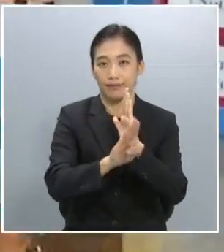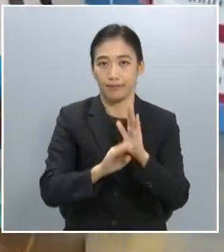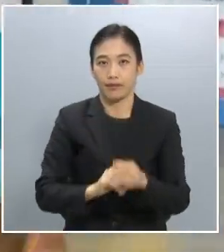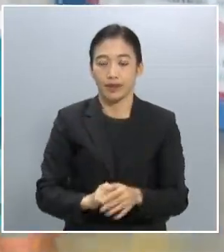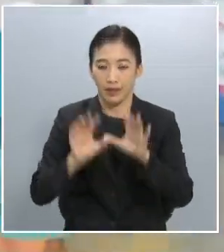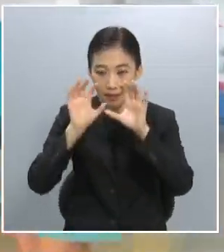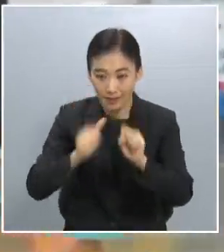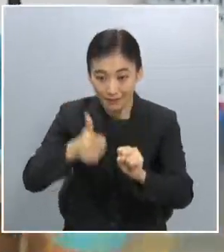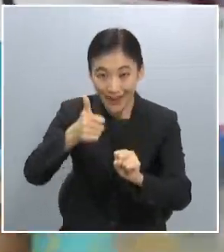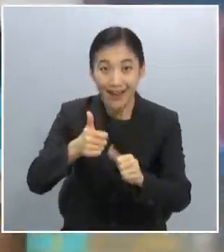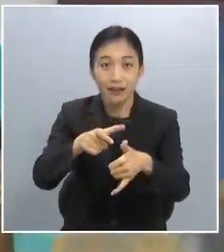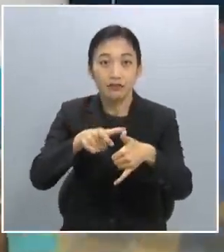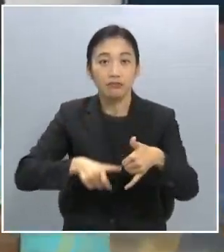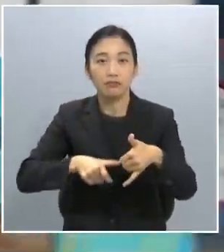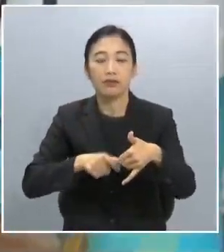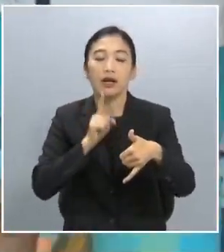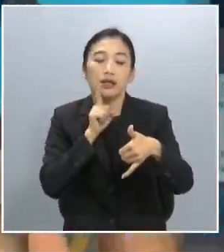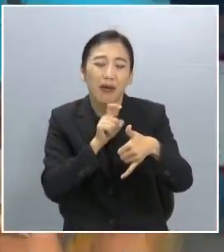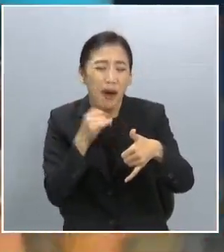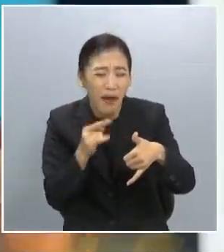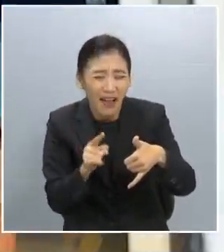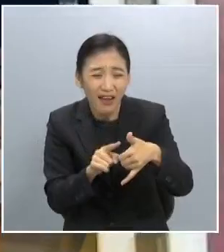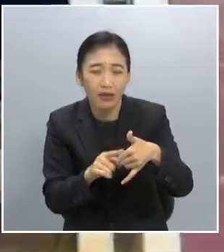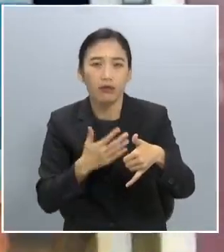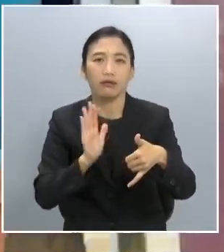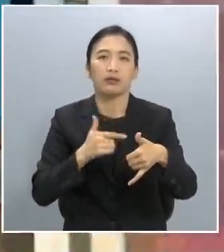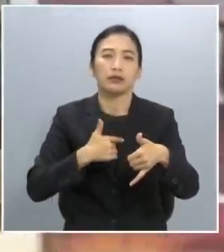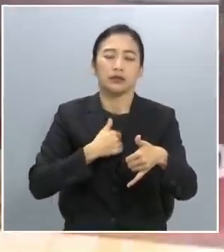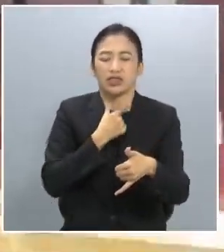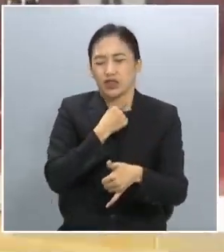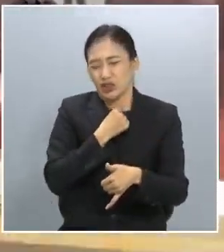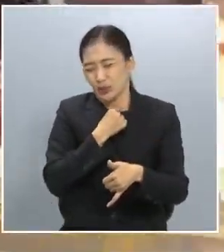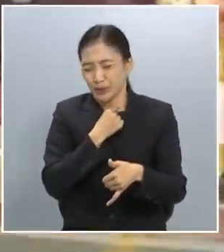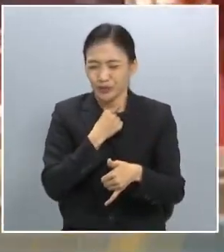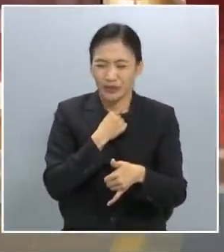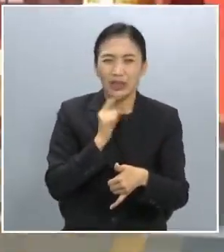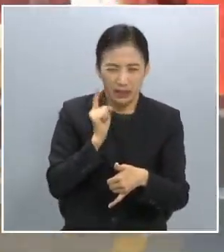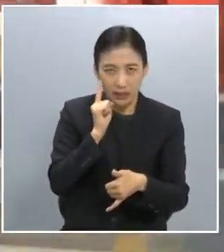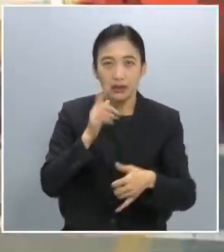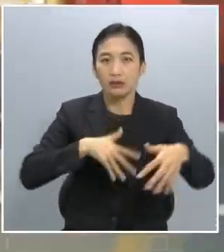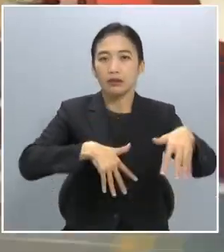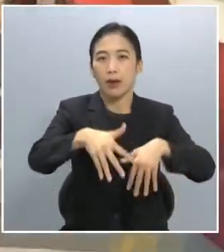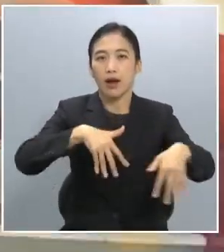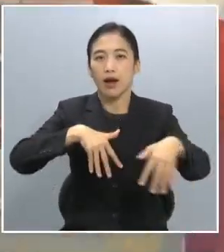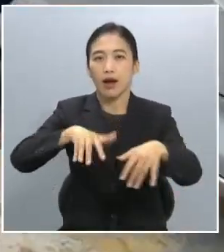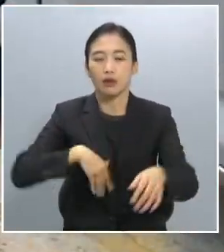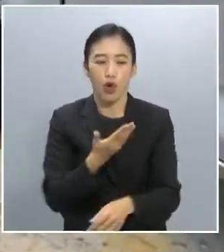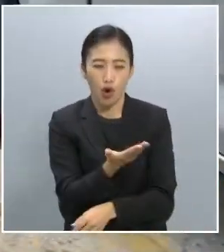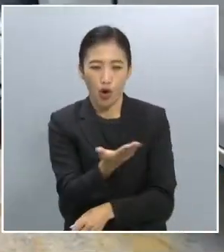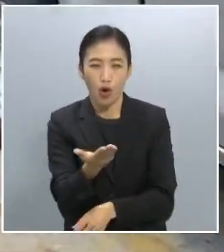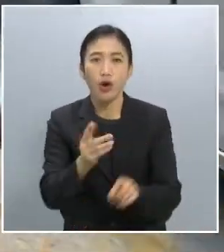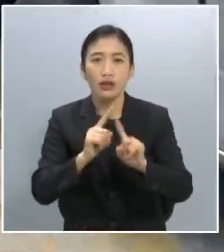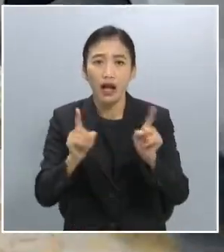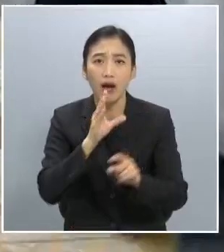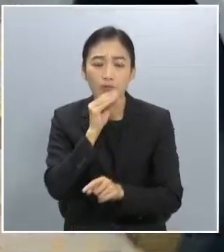วข้าวนี่หวังจะขอข้าวกินกับชาวบ้านแต่ชาวบ้านคิดว่าเป็นคนในพื้นที่ก็เลยพูดภาษาเขม